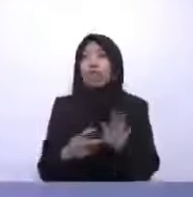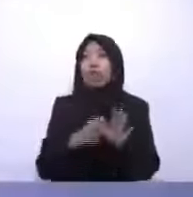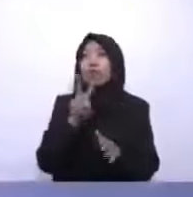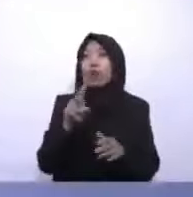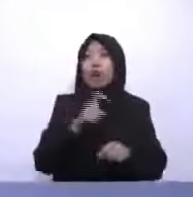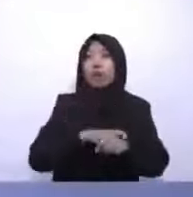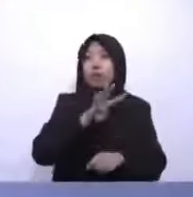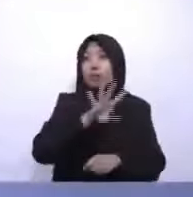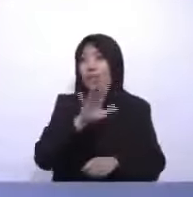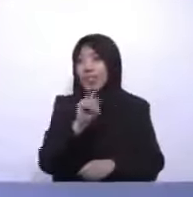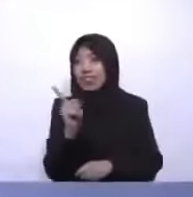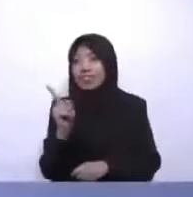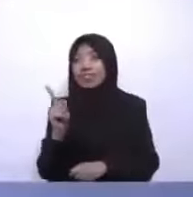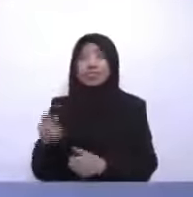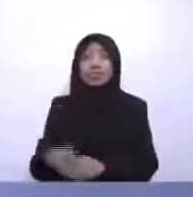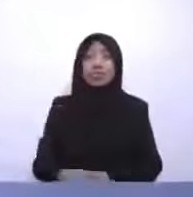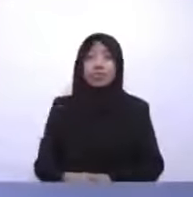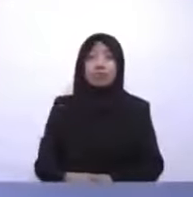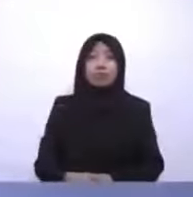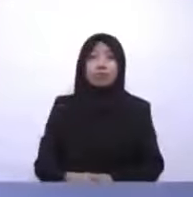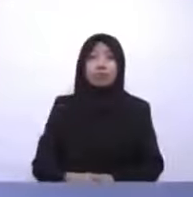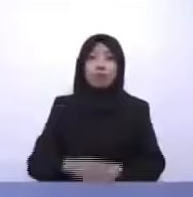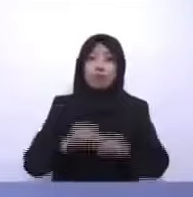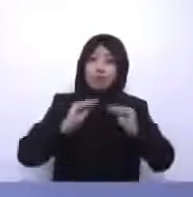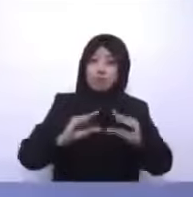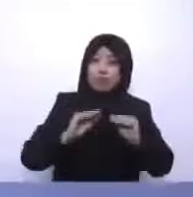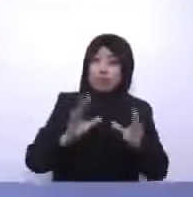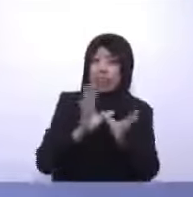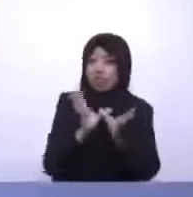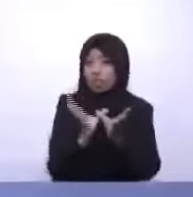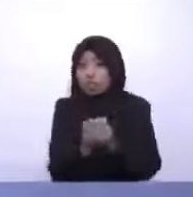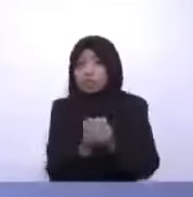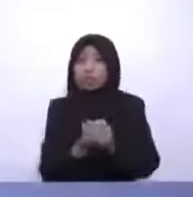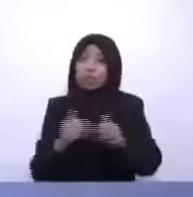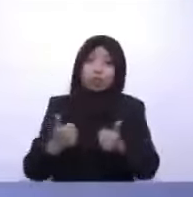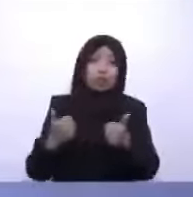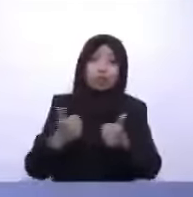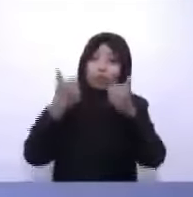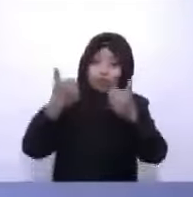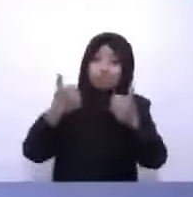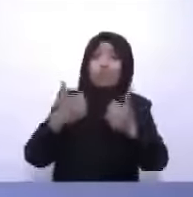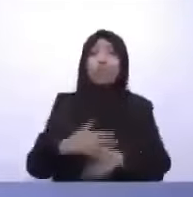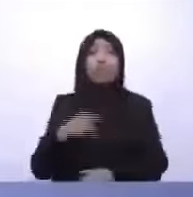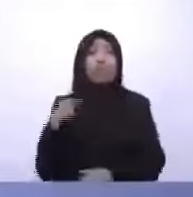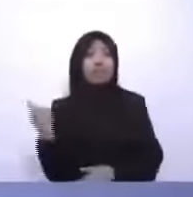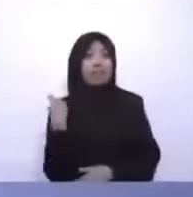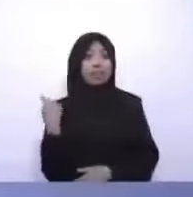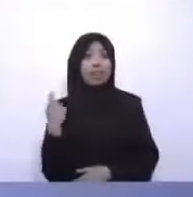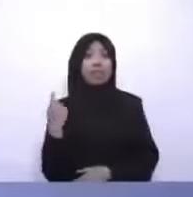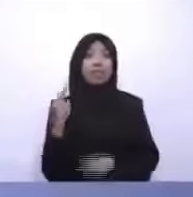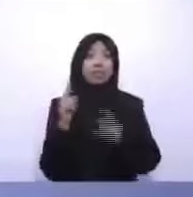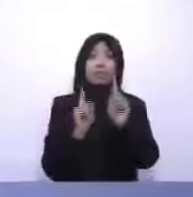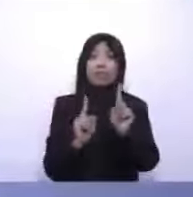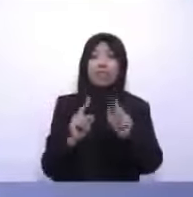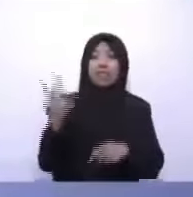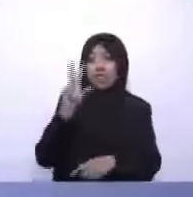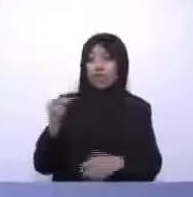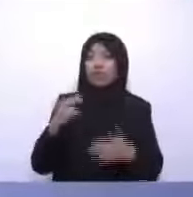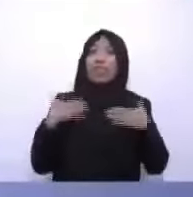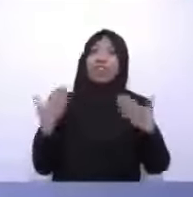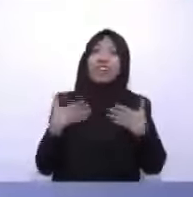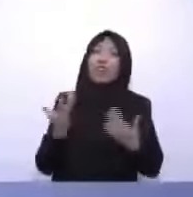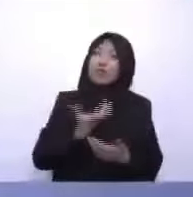menjawab. Iya, dalam menciptakan pendidikan yang inklusif dan berkualitas, kami pasangan Jabar Bahagia ingin